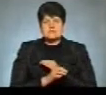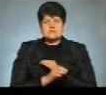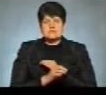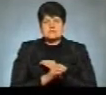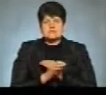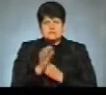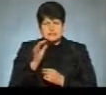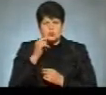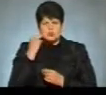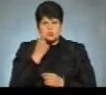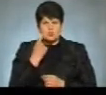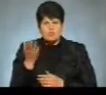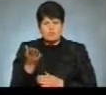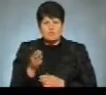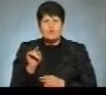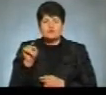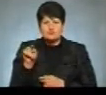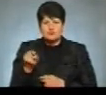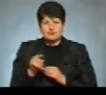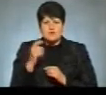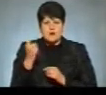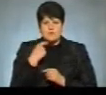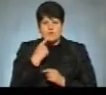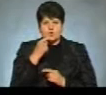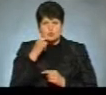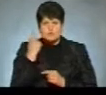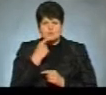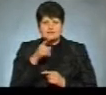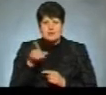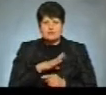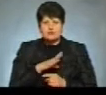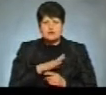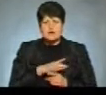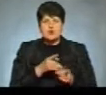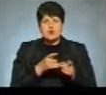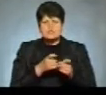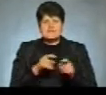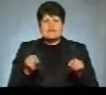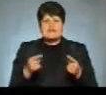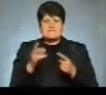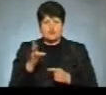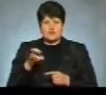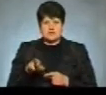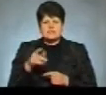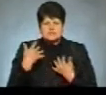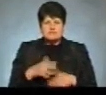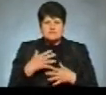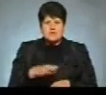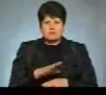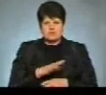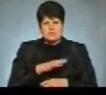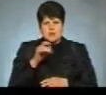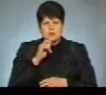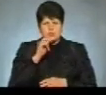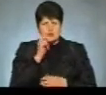схід російськомовний. Ось чому Харків говорить російською мовою, бо там було розстріляне відродження. Там вже була українізація,